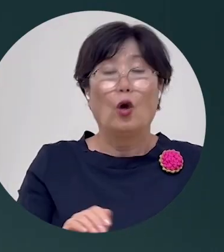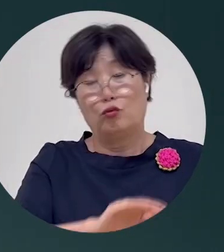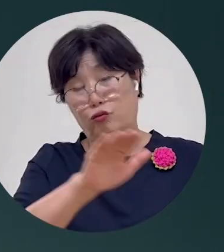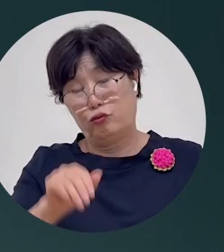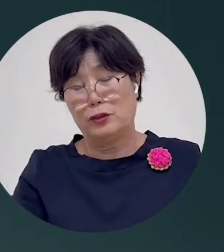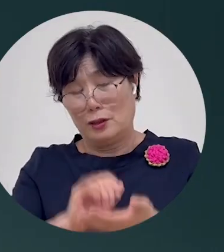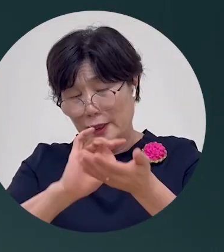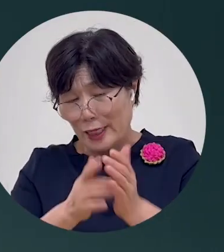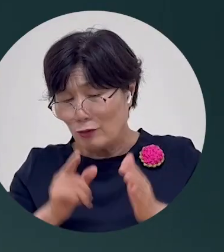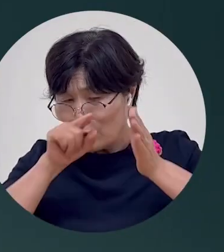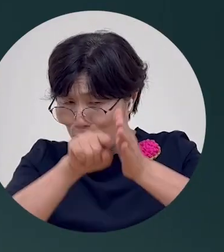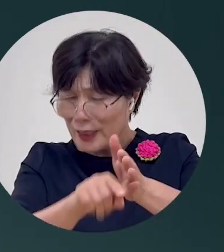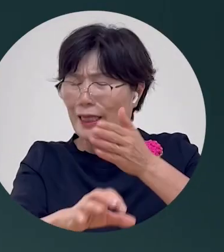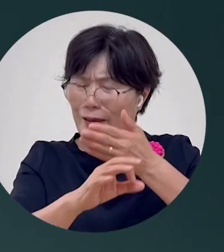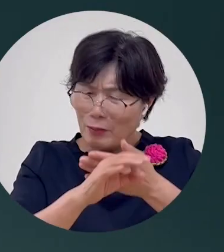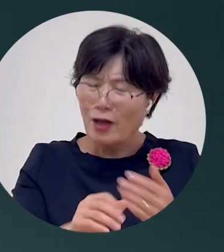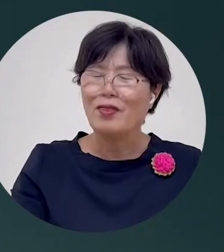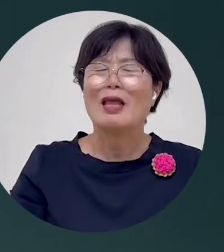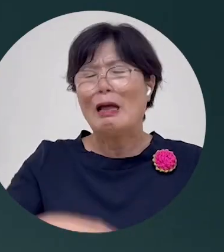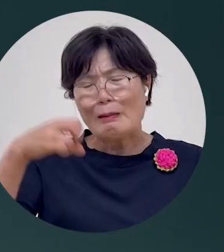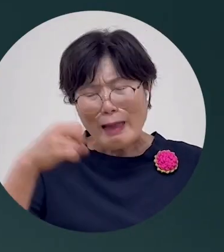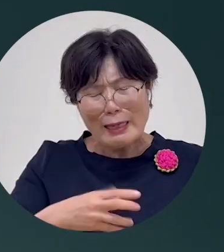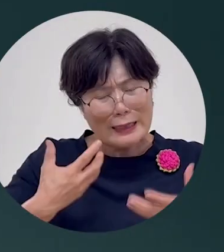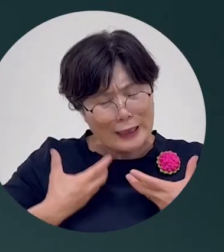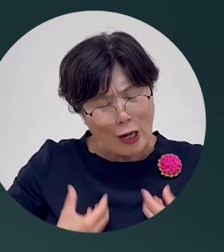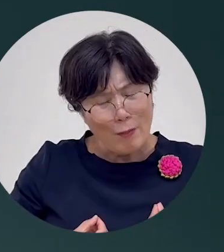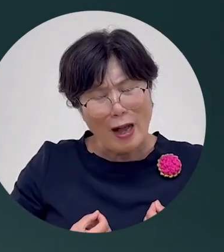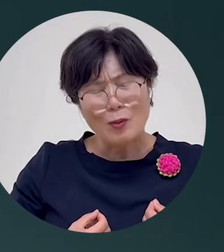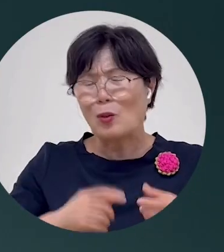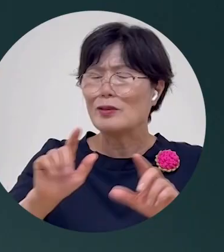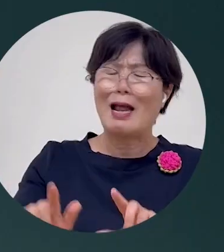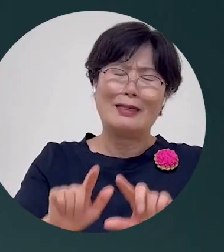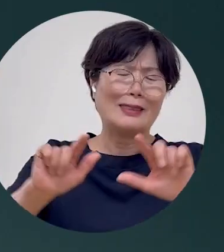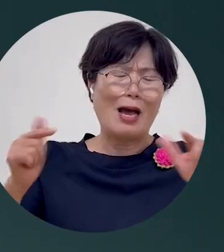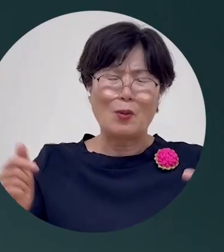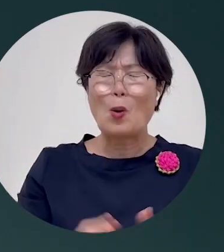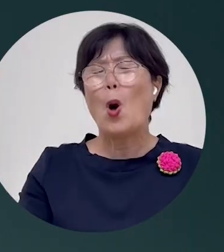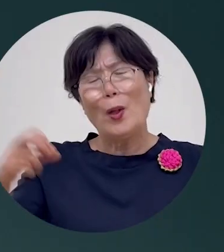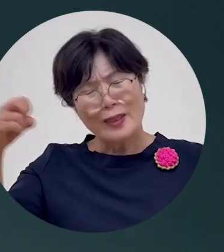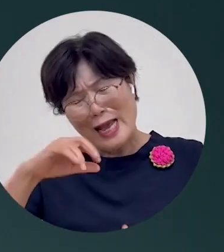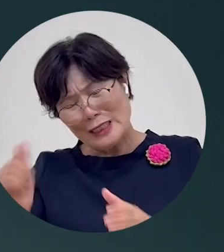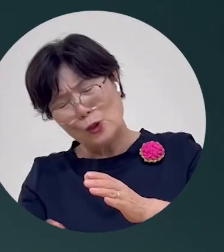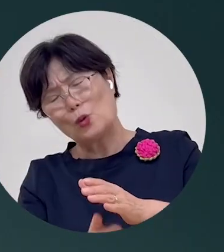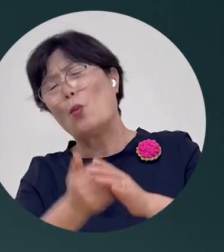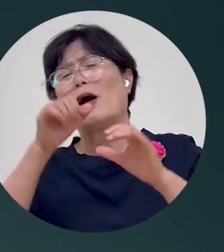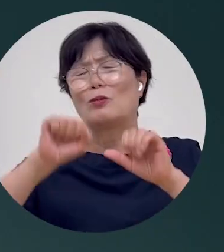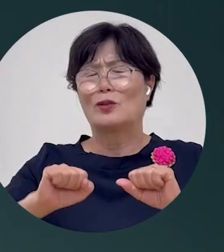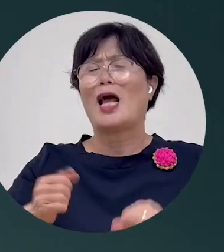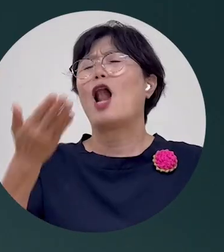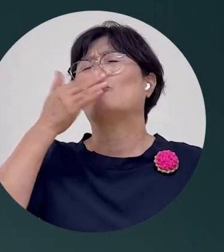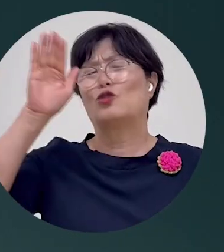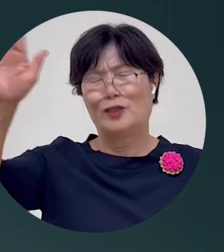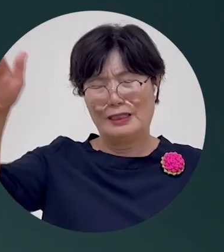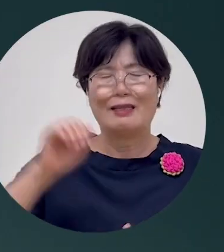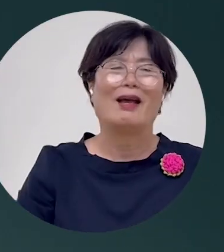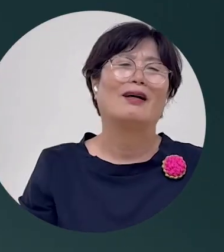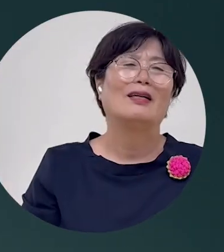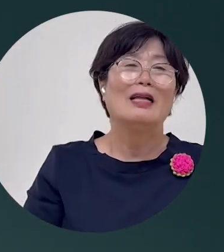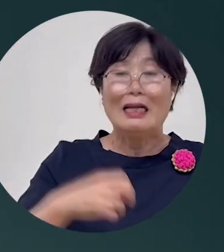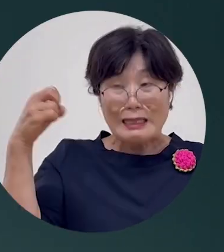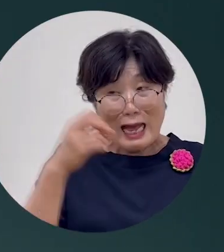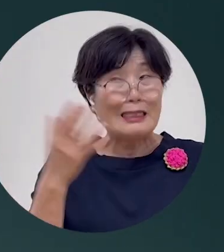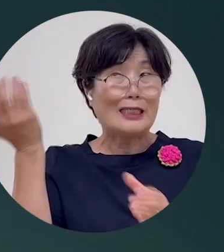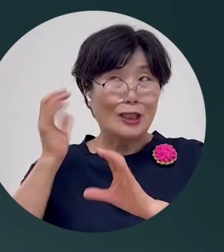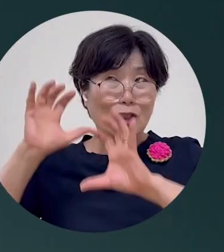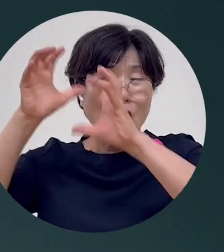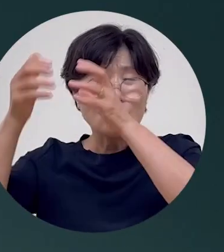누구든지 예수님을 믿으면 다시 절망으로 살겠어요? 다시 소망으로 살 수 있어요? 다시 소망으로 살고 다시